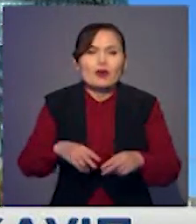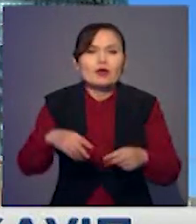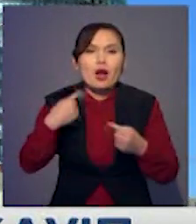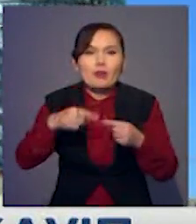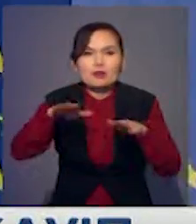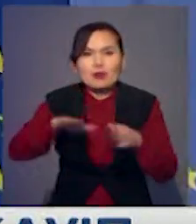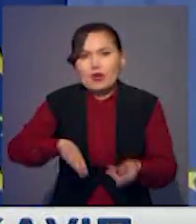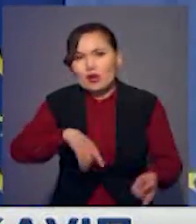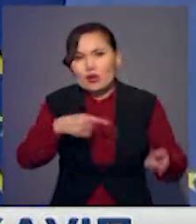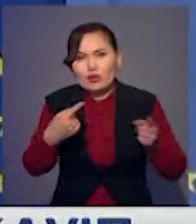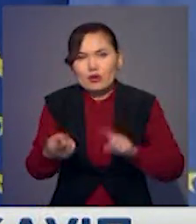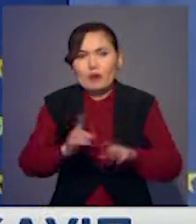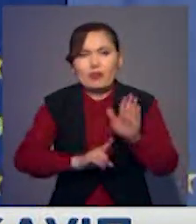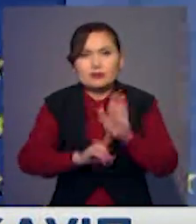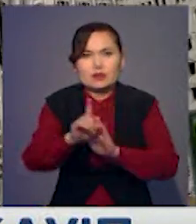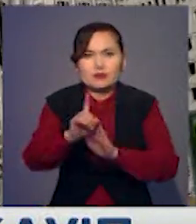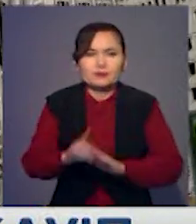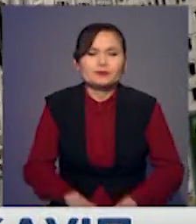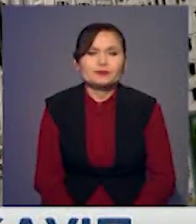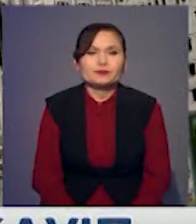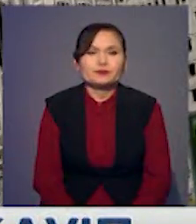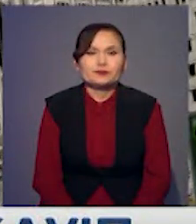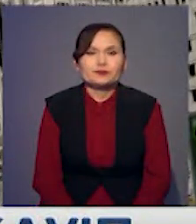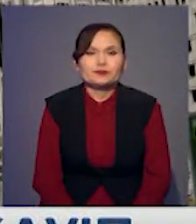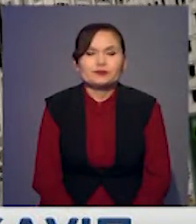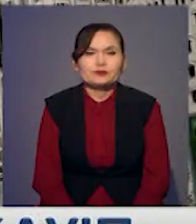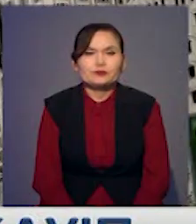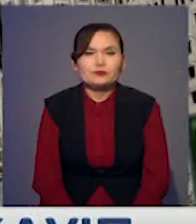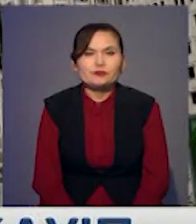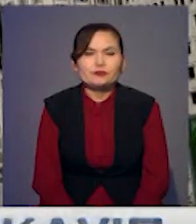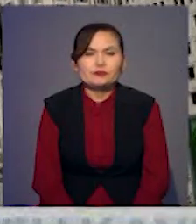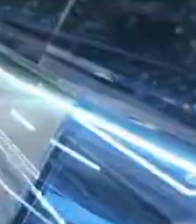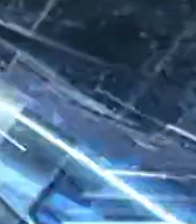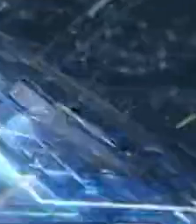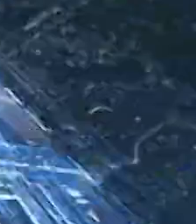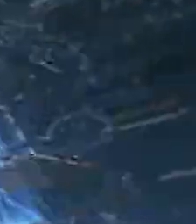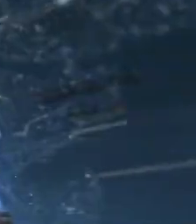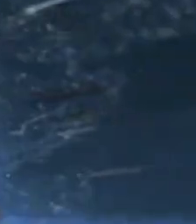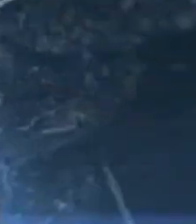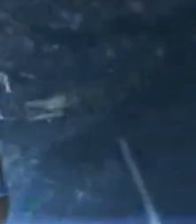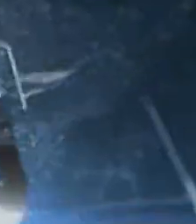ауыстырмақ. Бақыт Топтаева, Шолпан Найманбаева, Милослав Лавриновский, Германия.